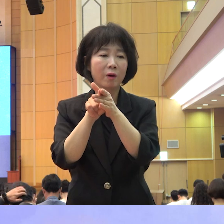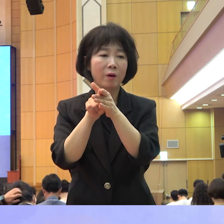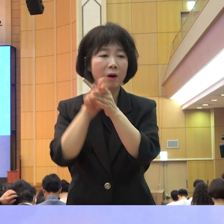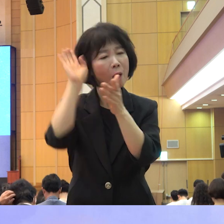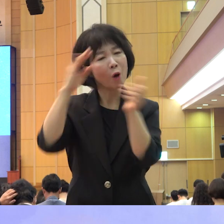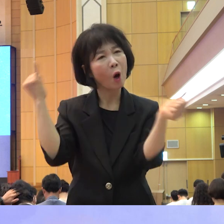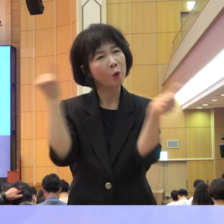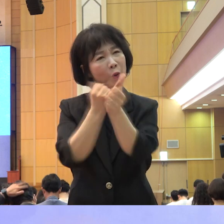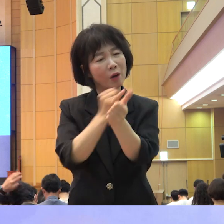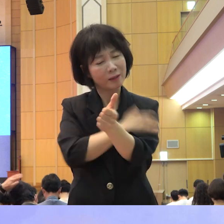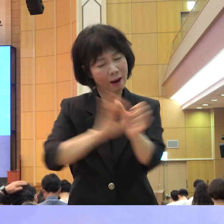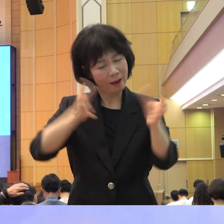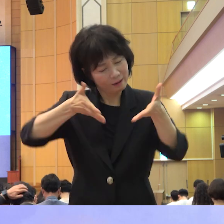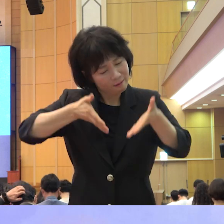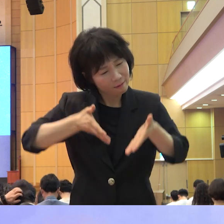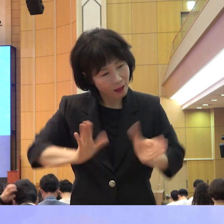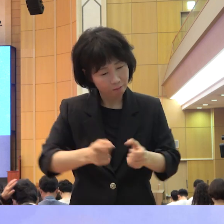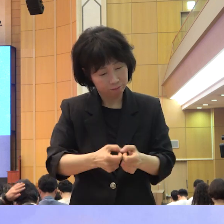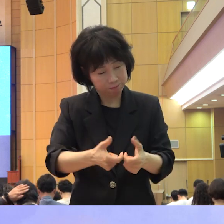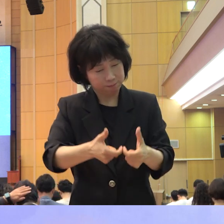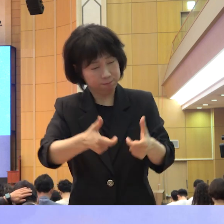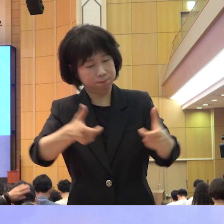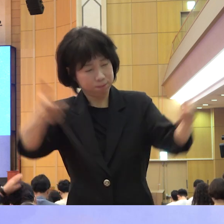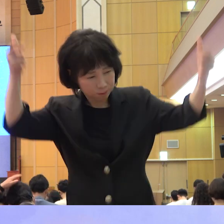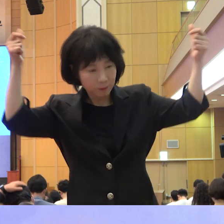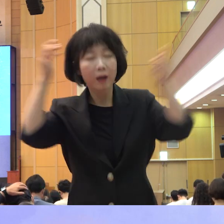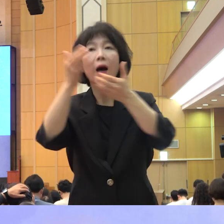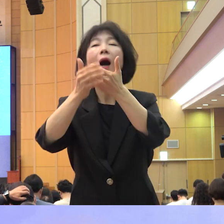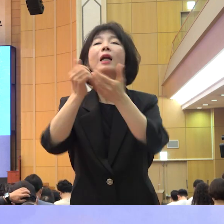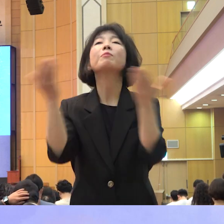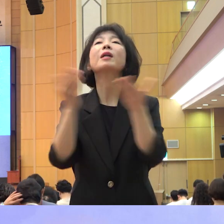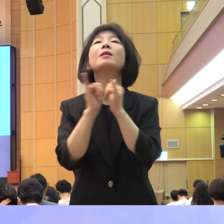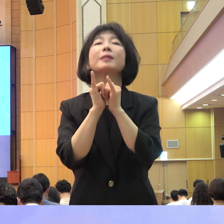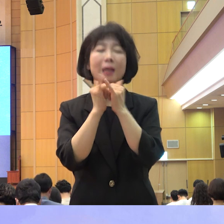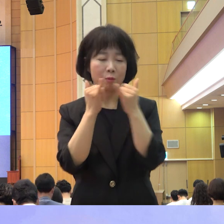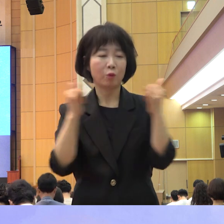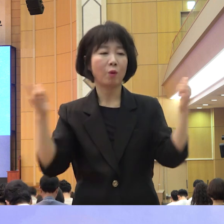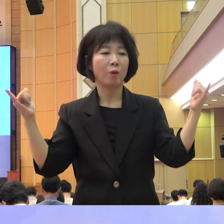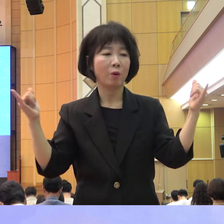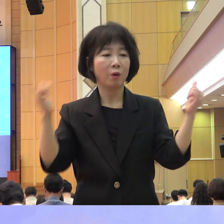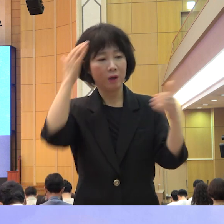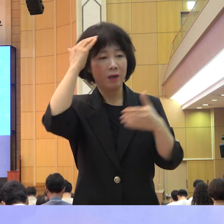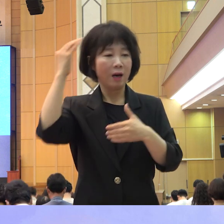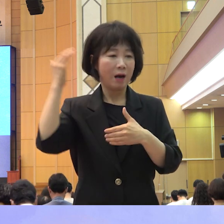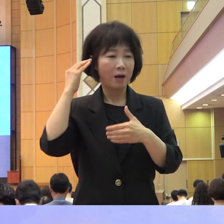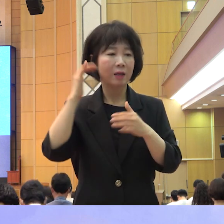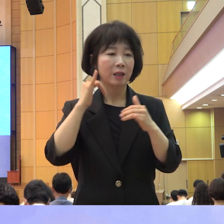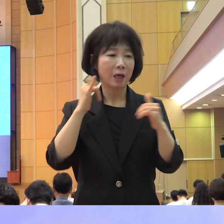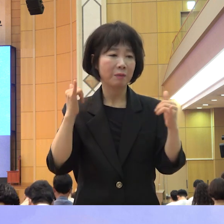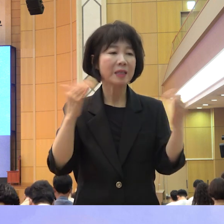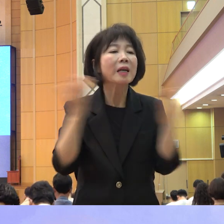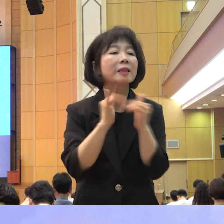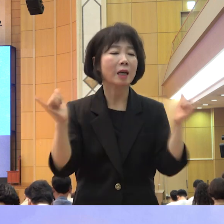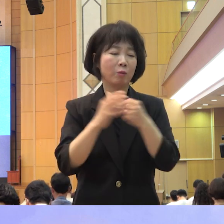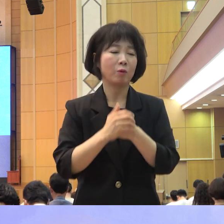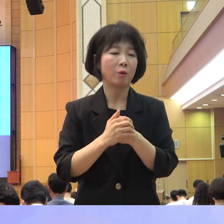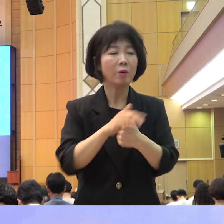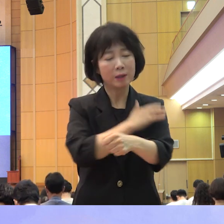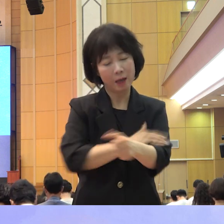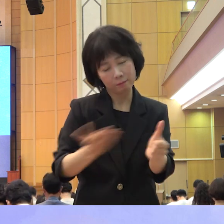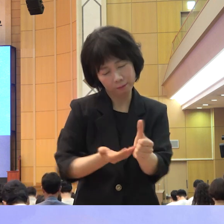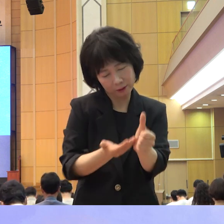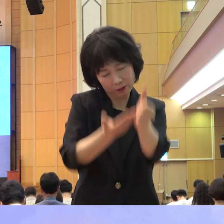낳아서 잘 길러서 하나님의 일꾼으로, 이 나라의 역군으로